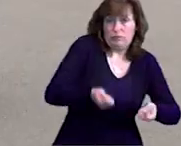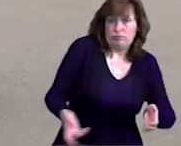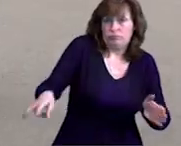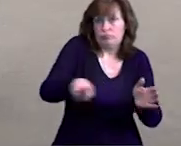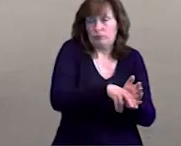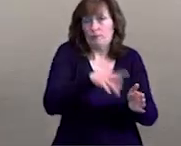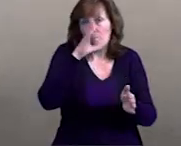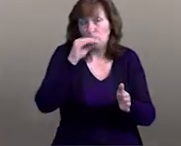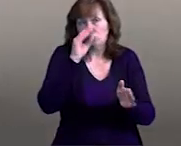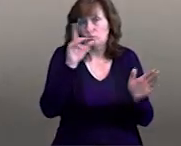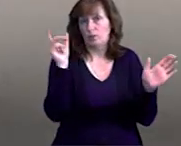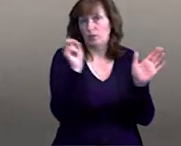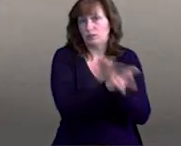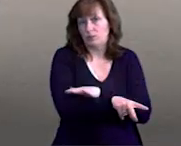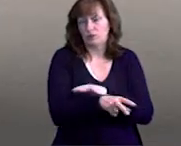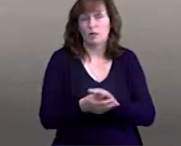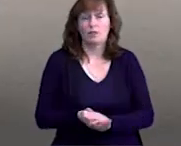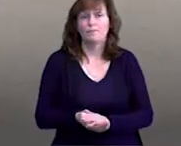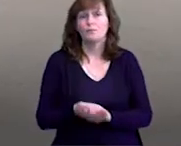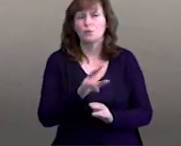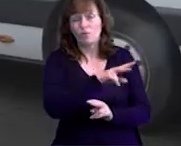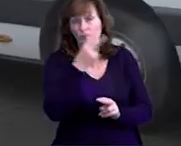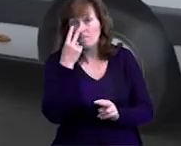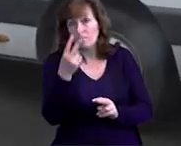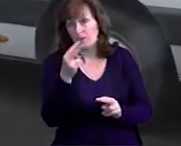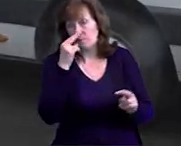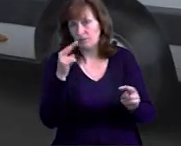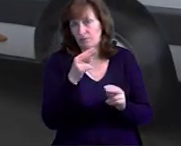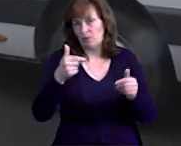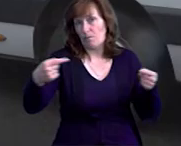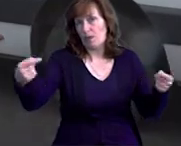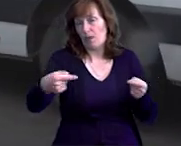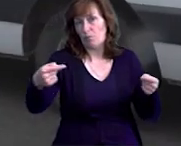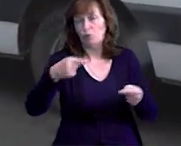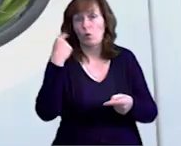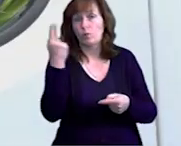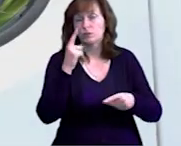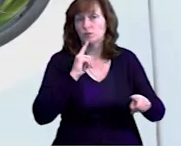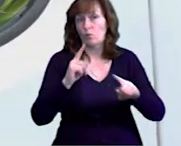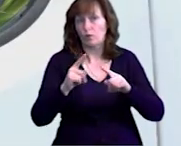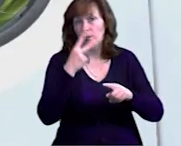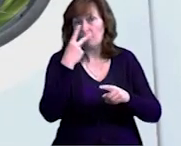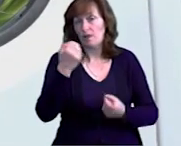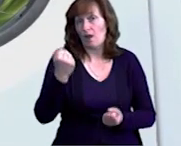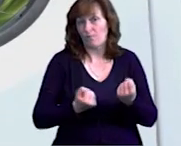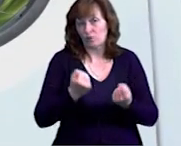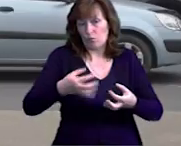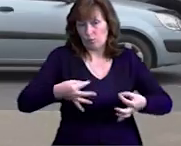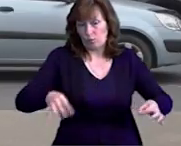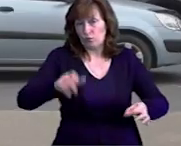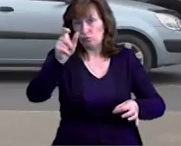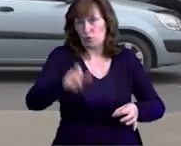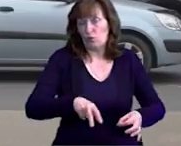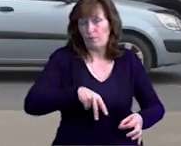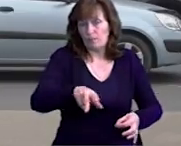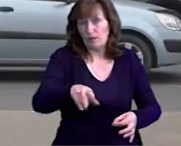уїхав. Юрій став свідком ДТП на пішохідному переході навпроти обласної ради. Він їхав в автомобілі, який зупинився пропустити